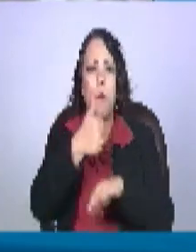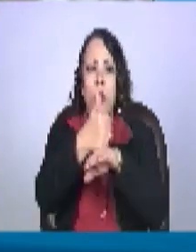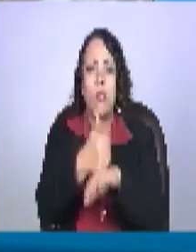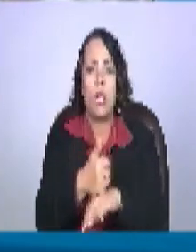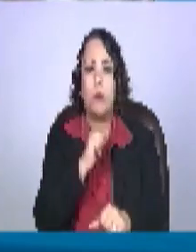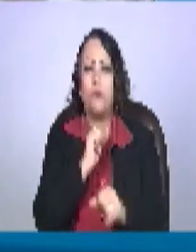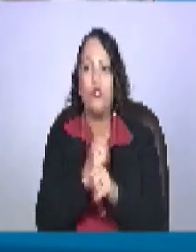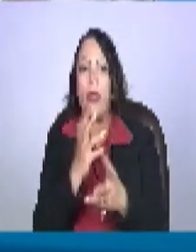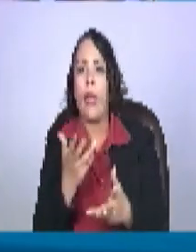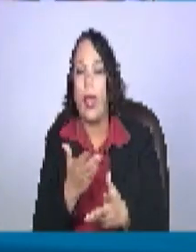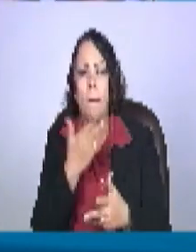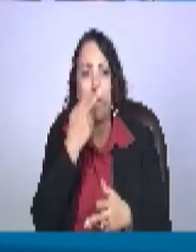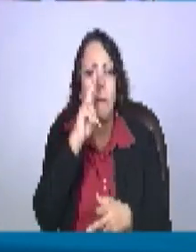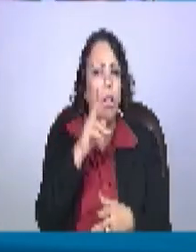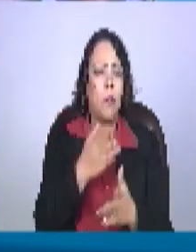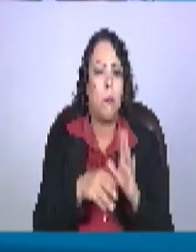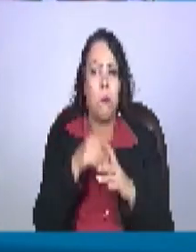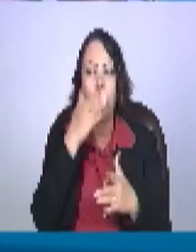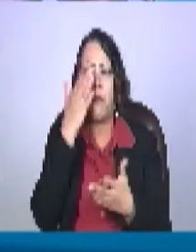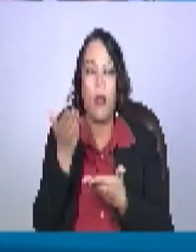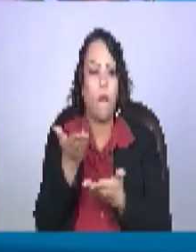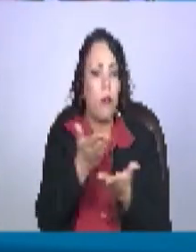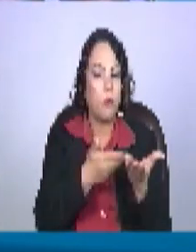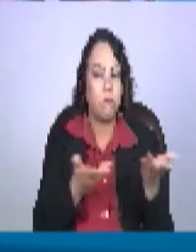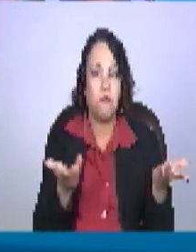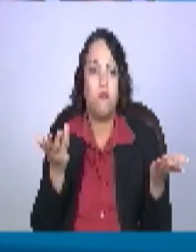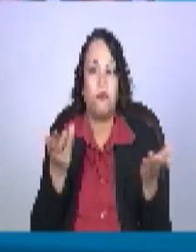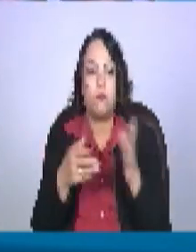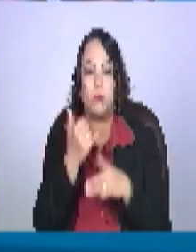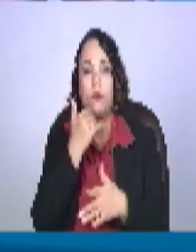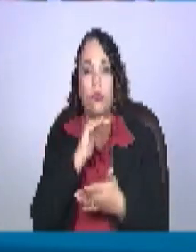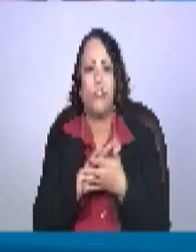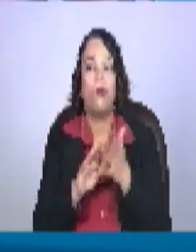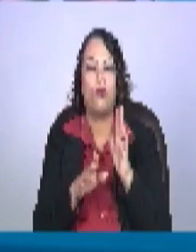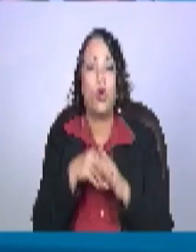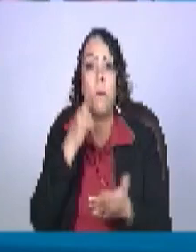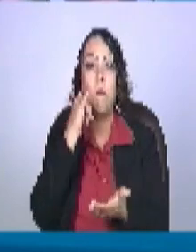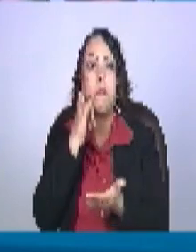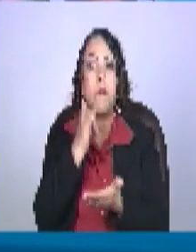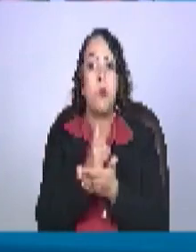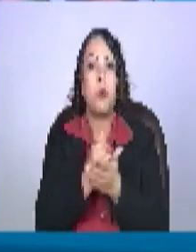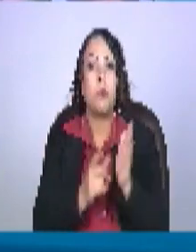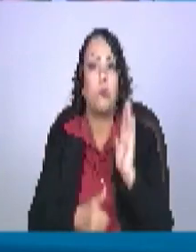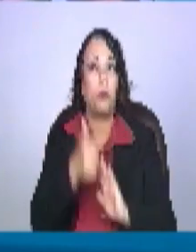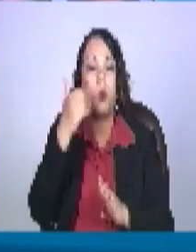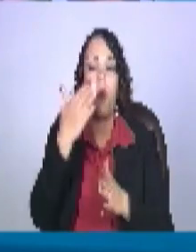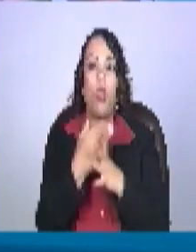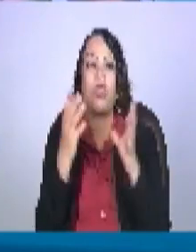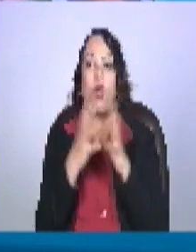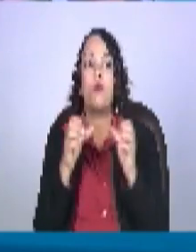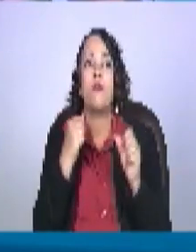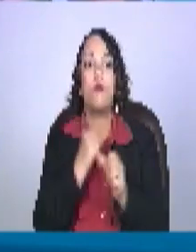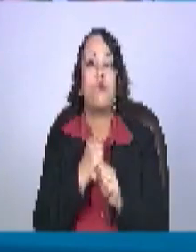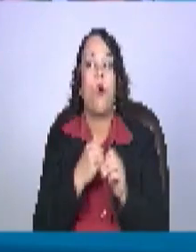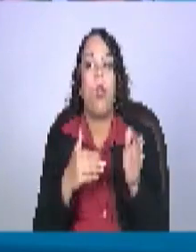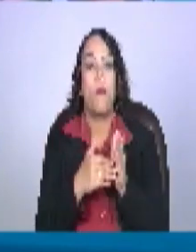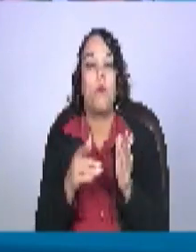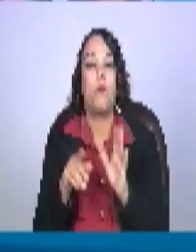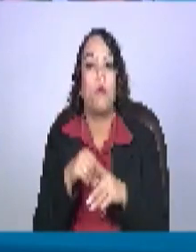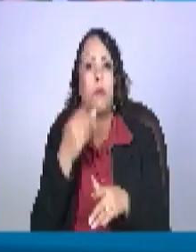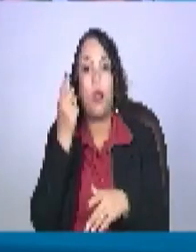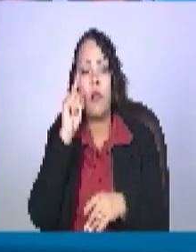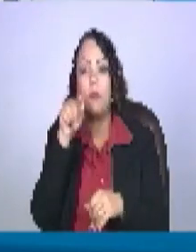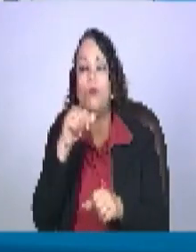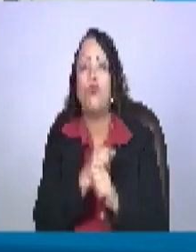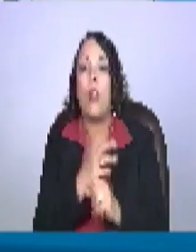مين وبيعمل ايه يعني تخش احيان مؤسسه مافيش جوب ديسكريبشن مافيش توصيف وظيفي تدخل لا تعرف مين